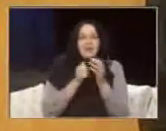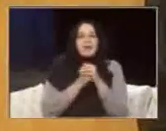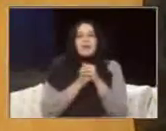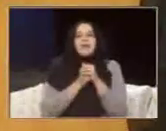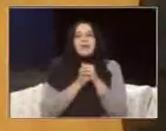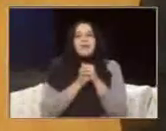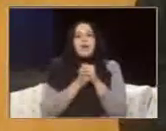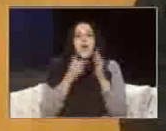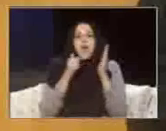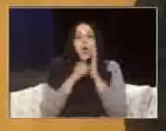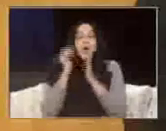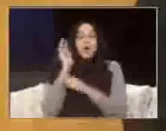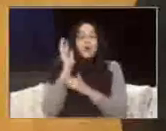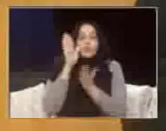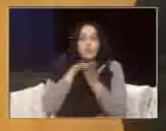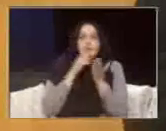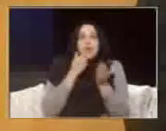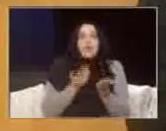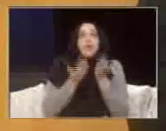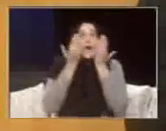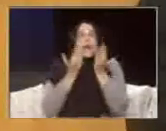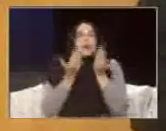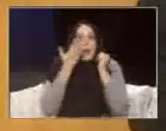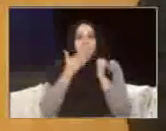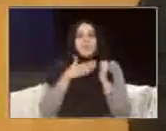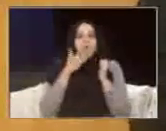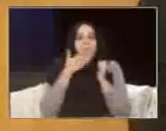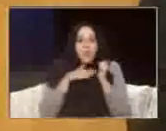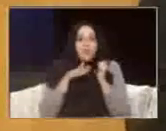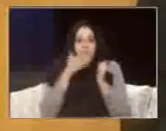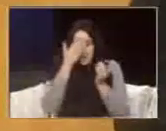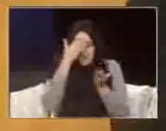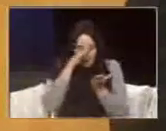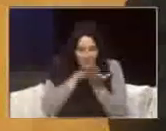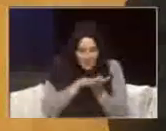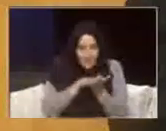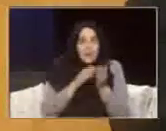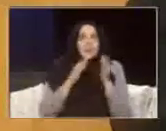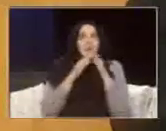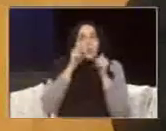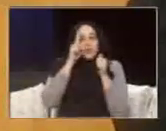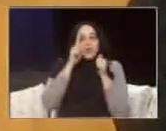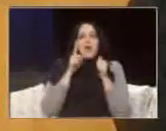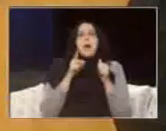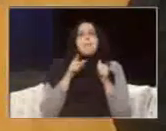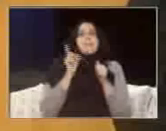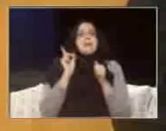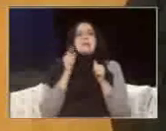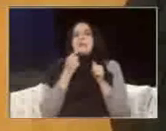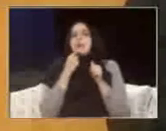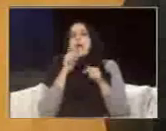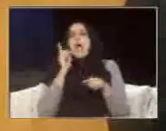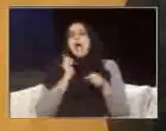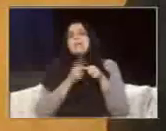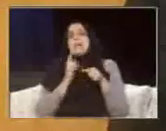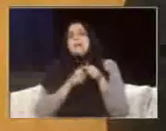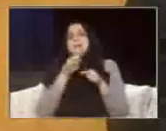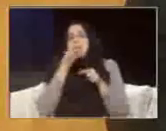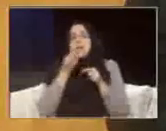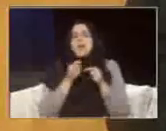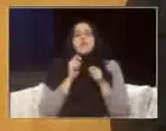سجودنا أن نكثر من الدعاء، لأنه موضع استماع الدعاء. ولكن لا يمنع أننا في سجودنا أن نقول